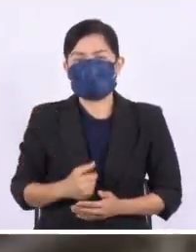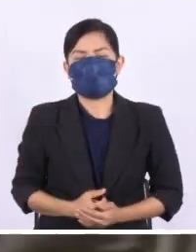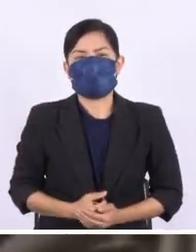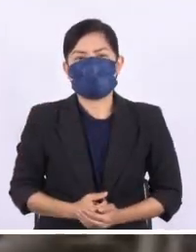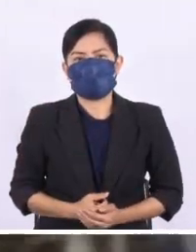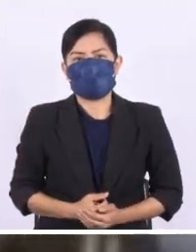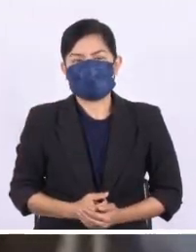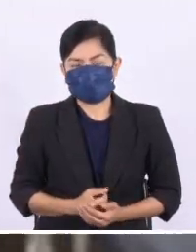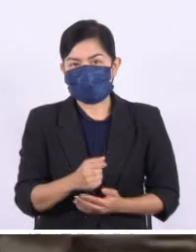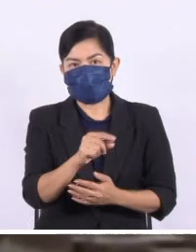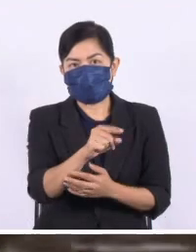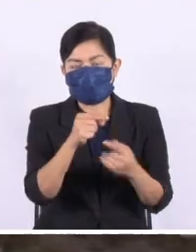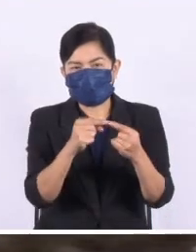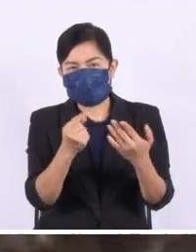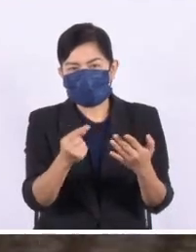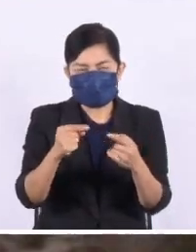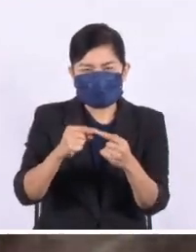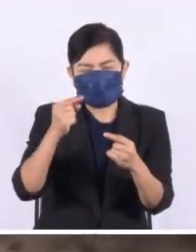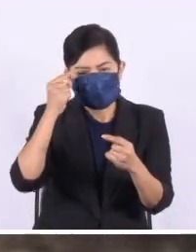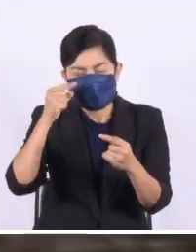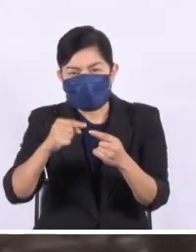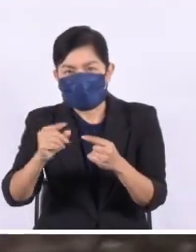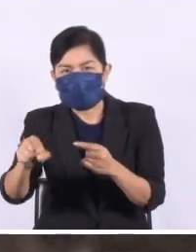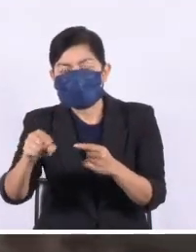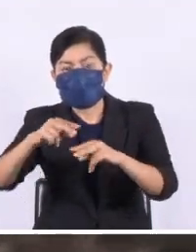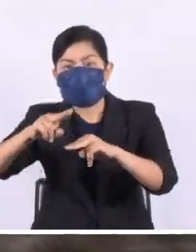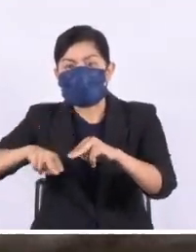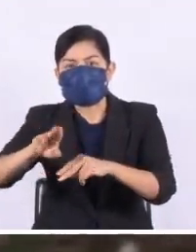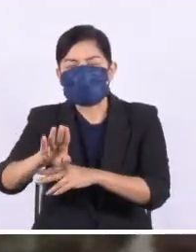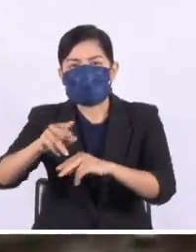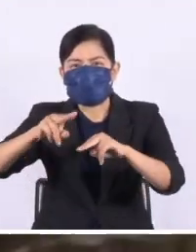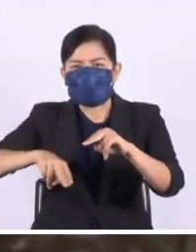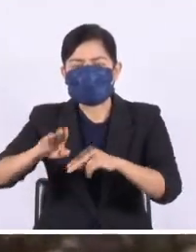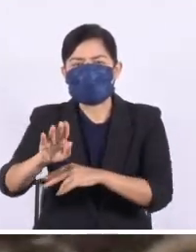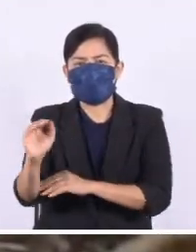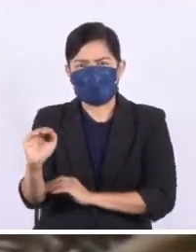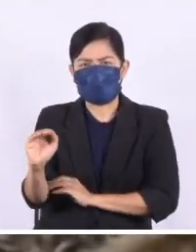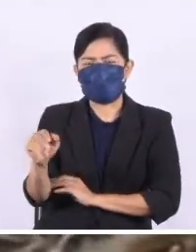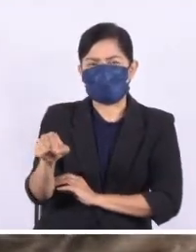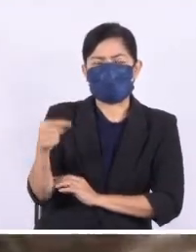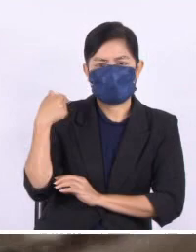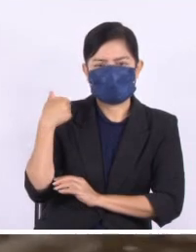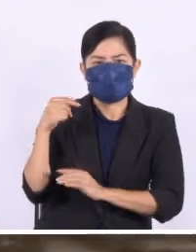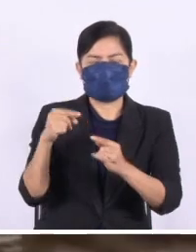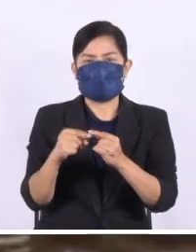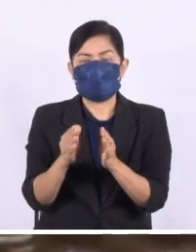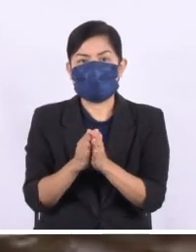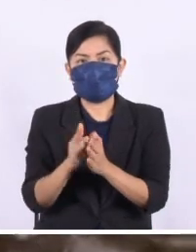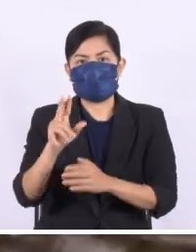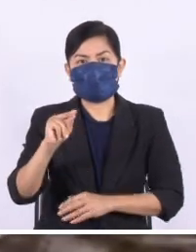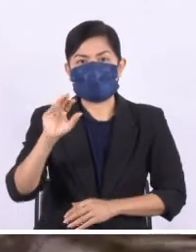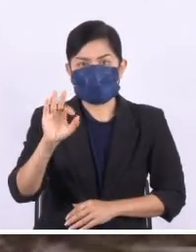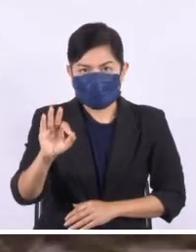กระสอบไว้ก่อนแล้วก็หาจังหวะที่จะไปเอาไข่นะฮะซึ่งแม่จงอางเนี่ยนอนกกอยู่นี่นะสามสิบเก้าฟอง